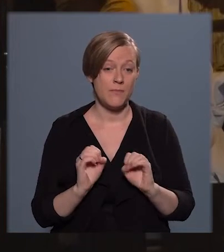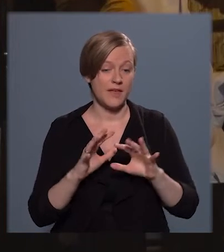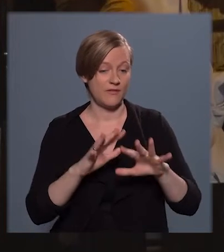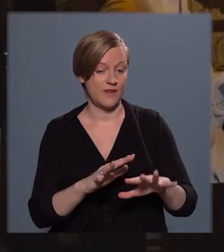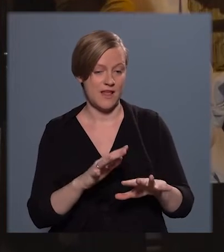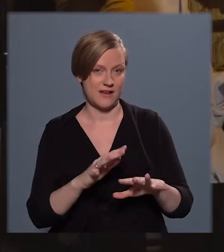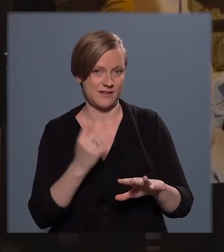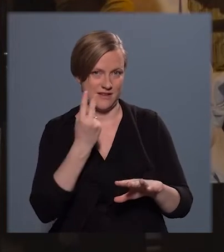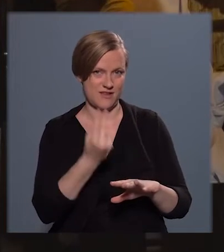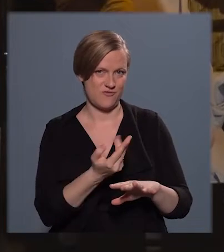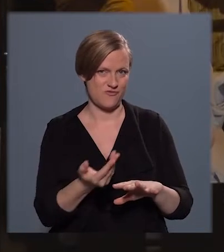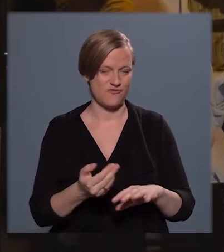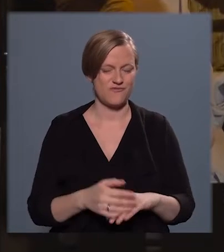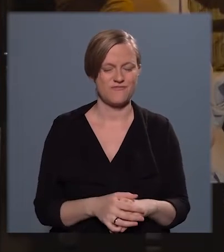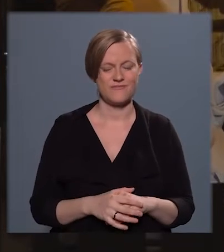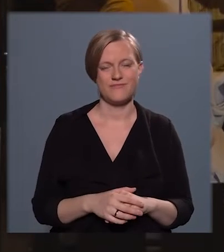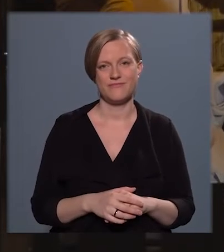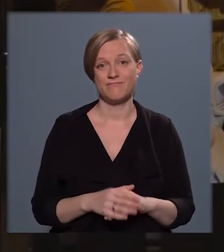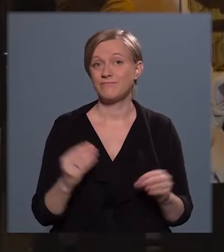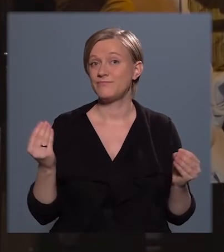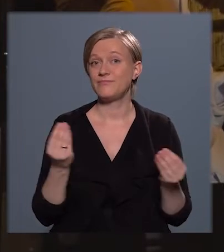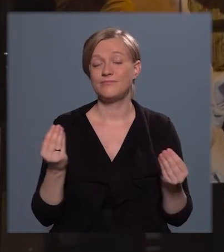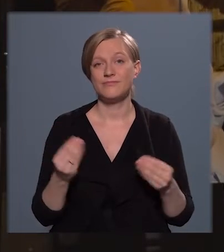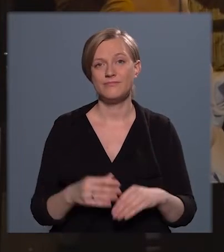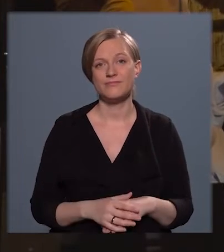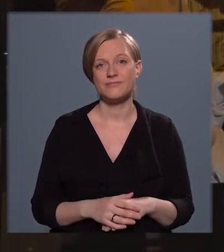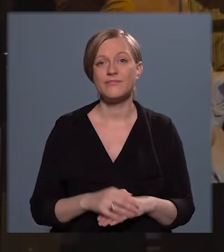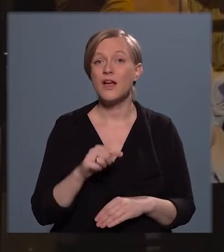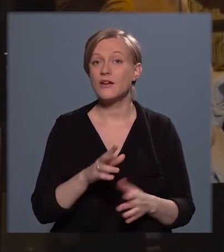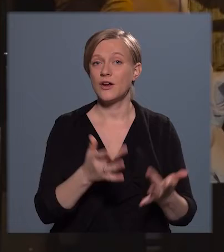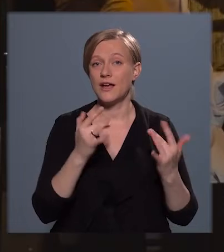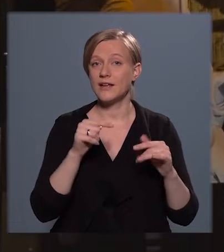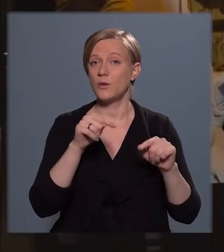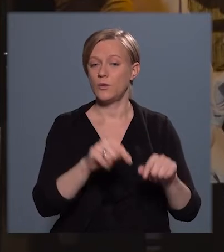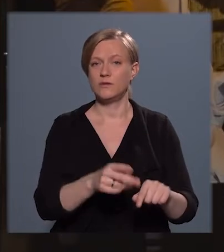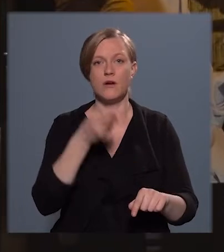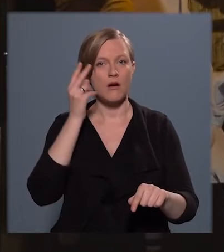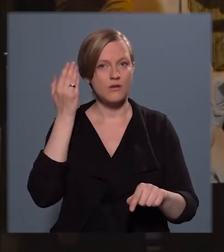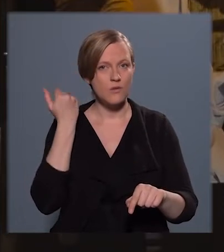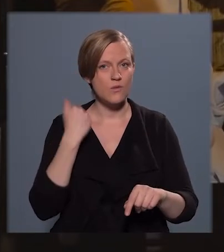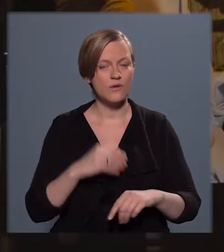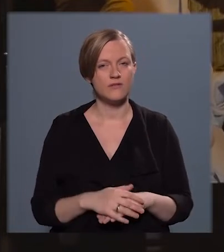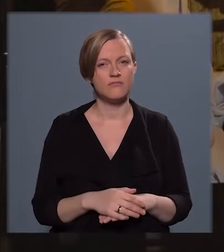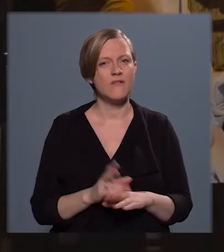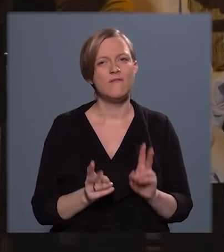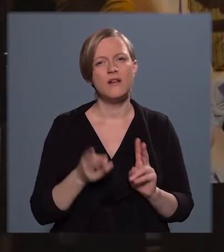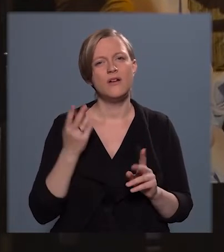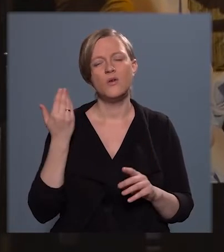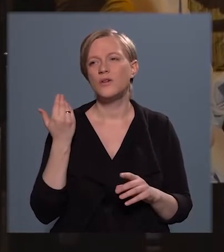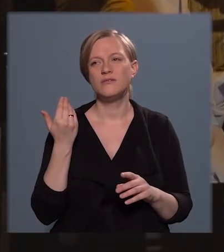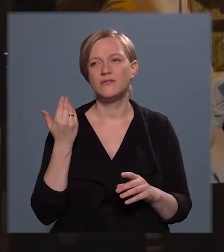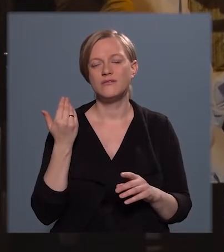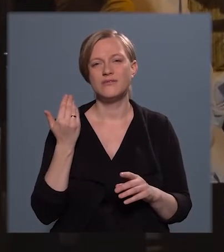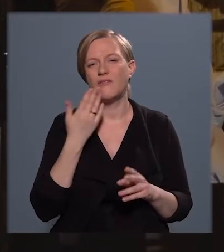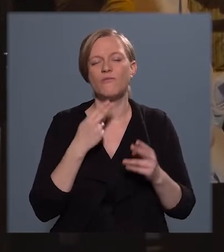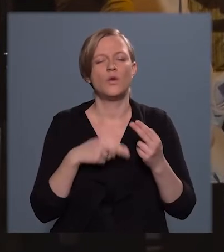megvilágítással találkozik. Mert arra a helyre, ott és akkor valahogy nem jutott